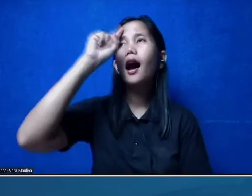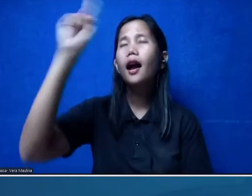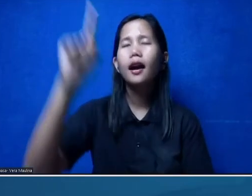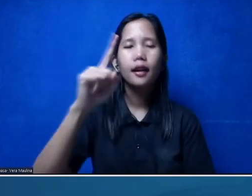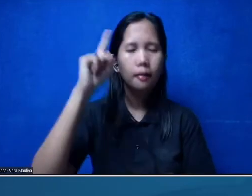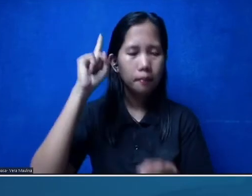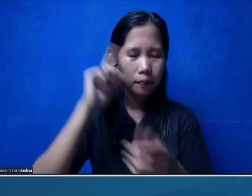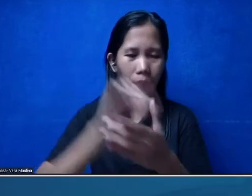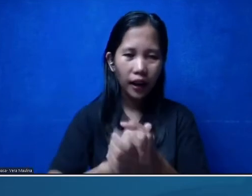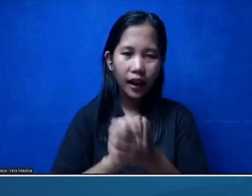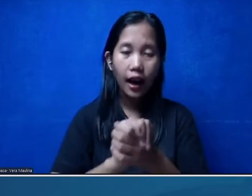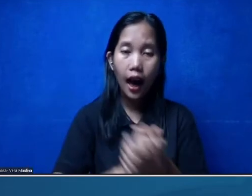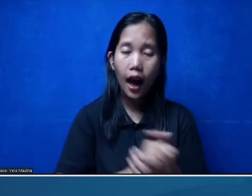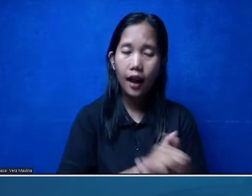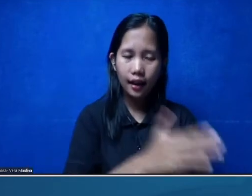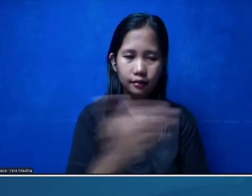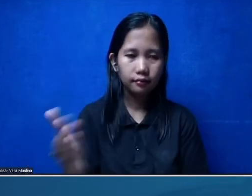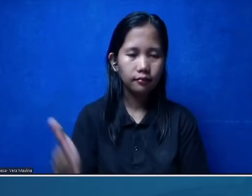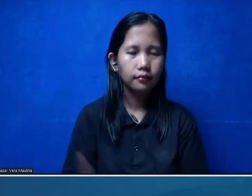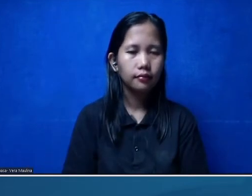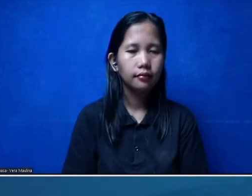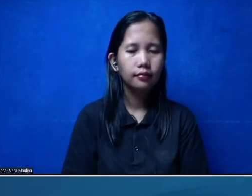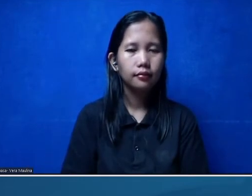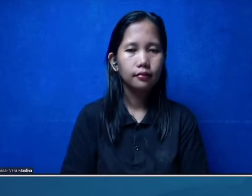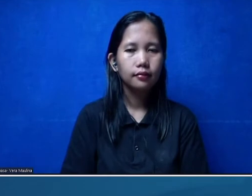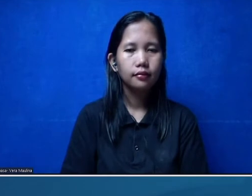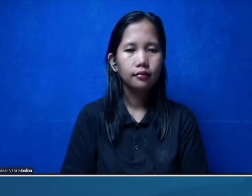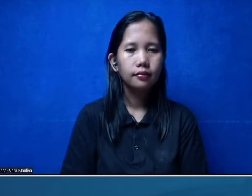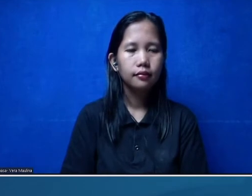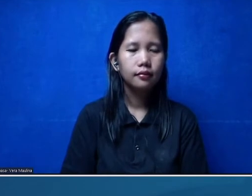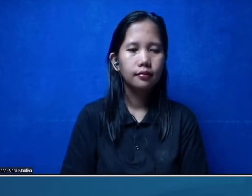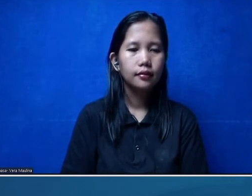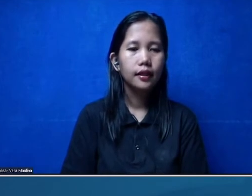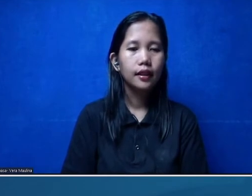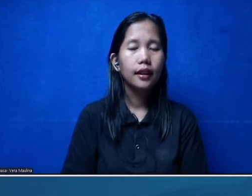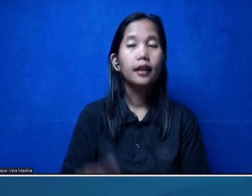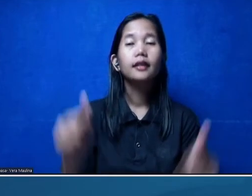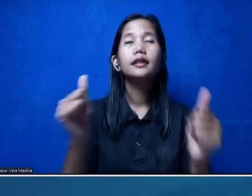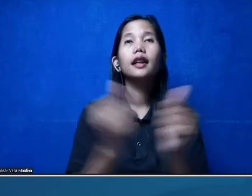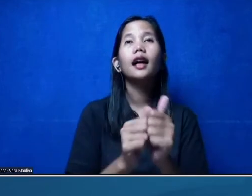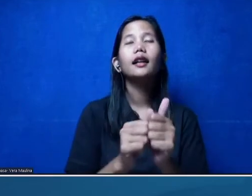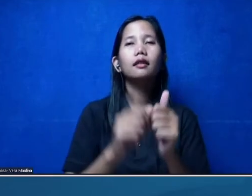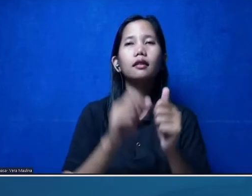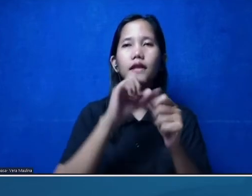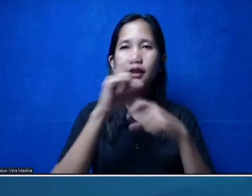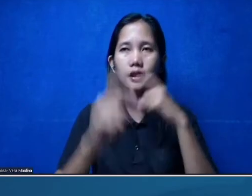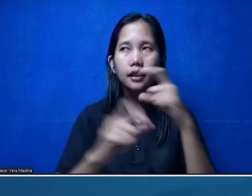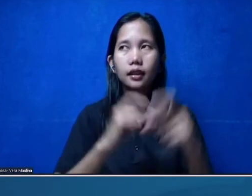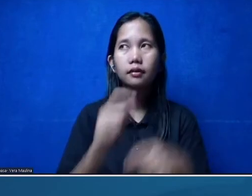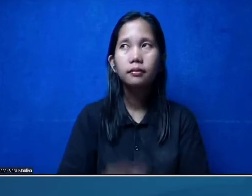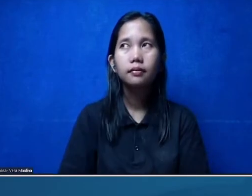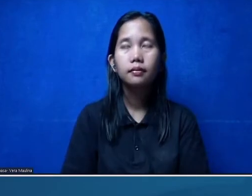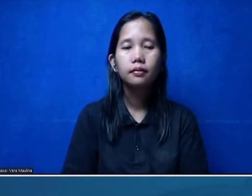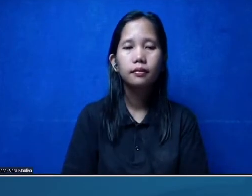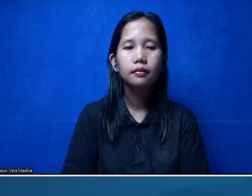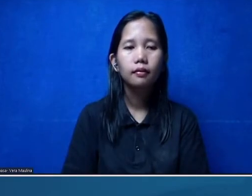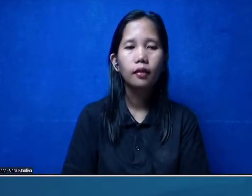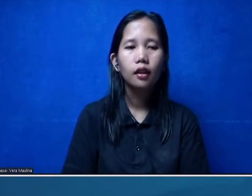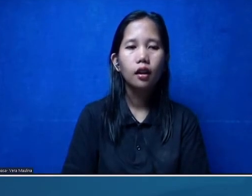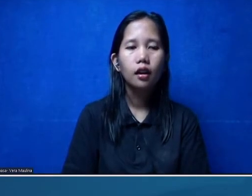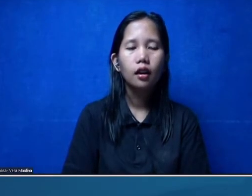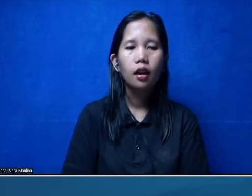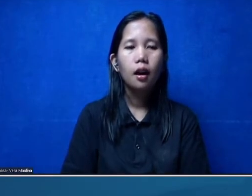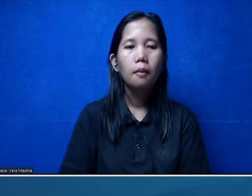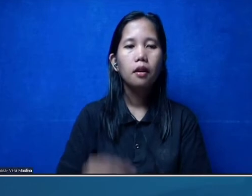debu selamatan itu dengan domba yang di lengkap dateng kulitnya dipakaikan menjadi pakaian